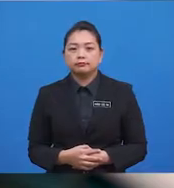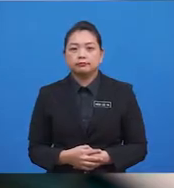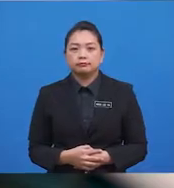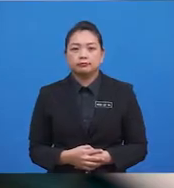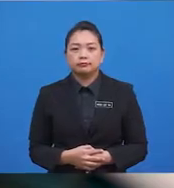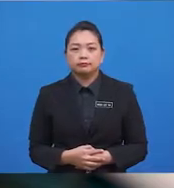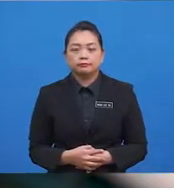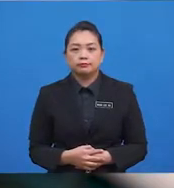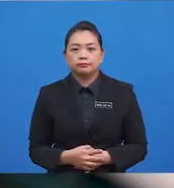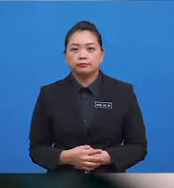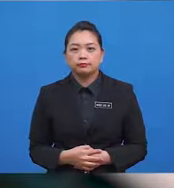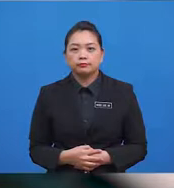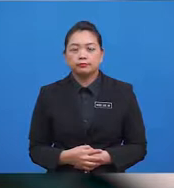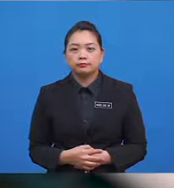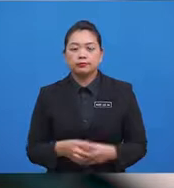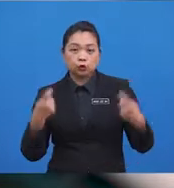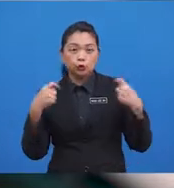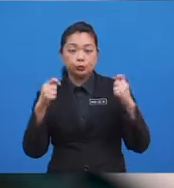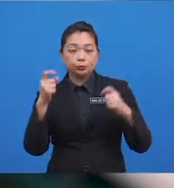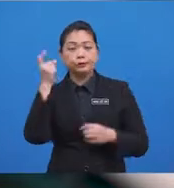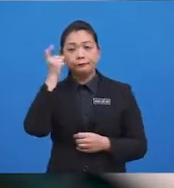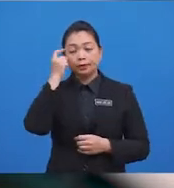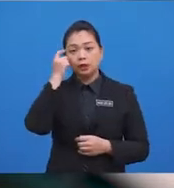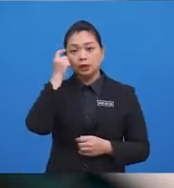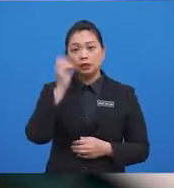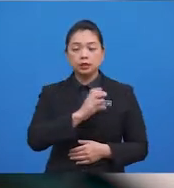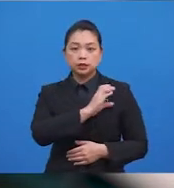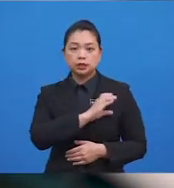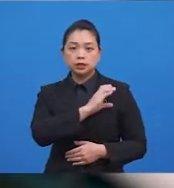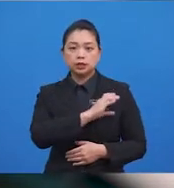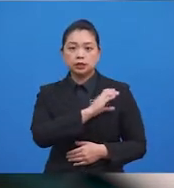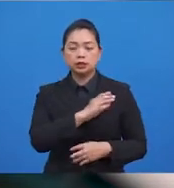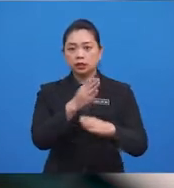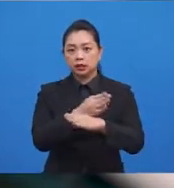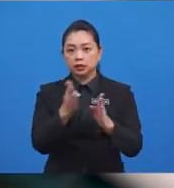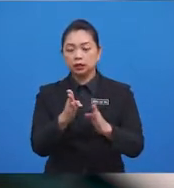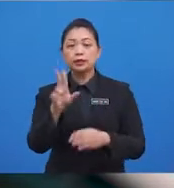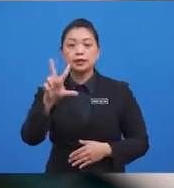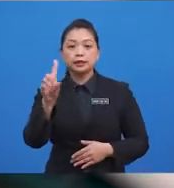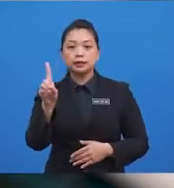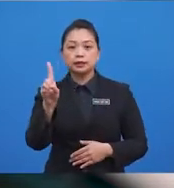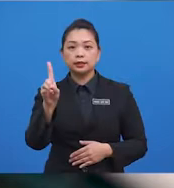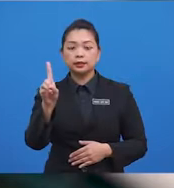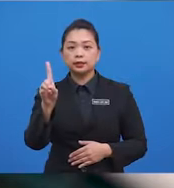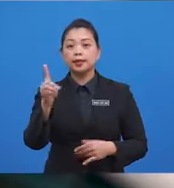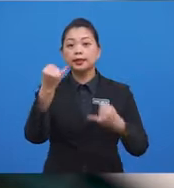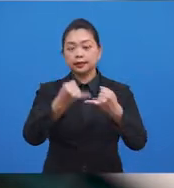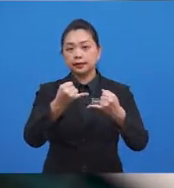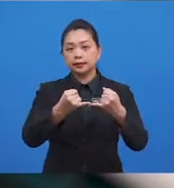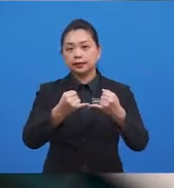Baiklah murid-murid semua, cuba murid-murid fikirkan ciri-ciri bentuk 3 dimensi yang